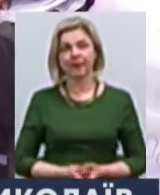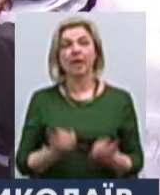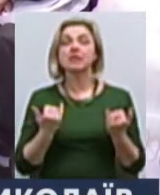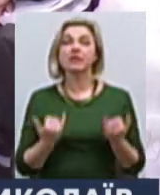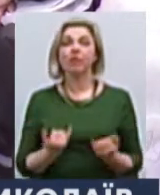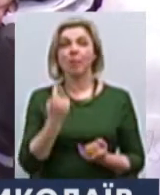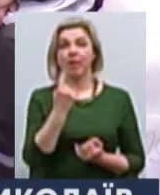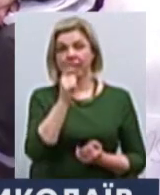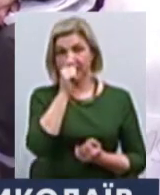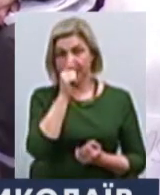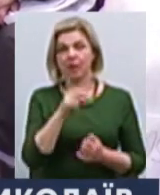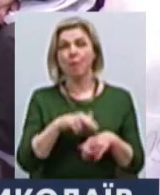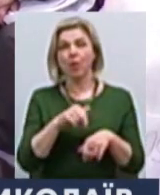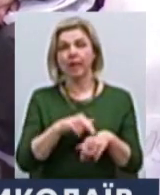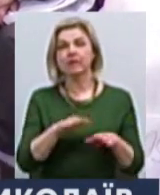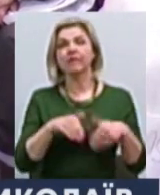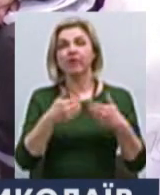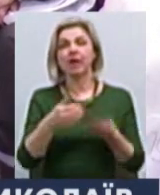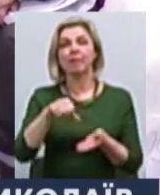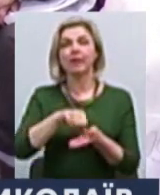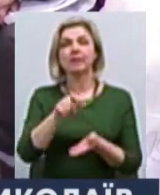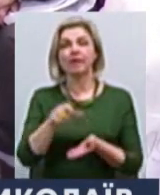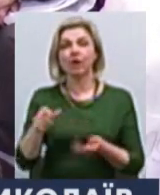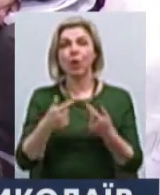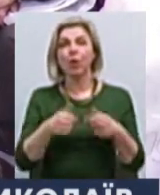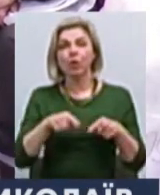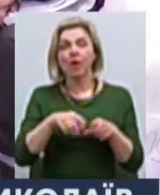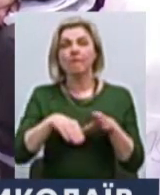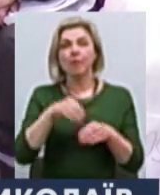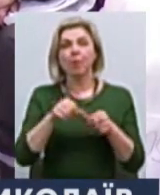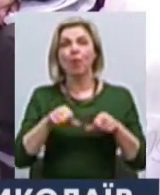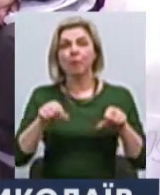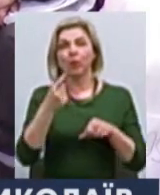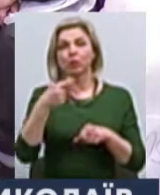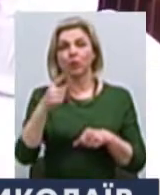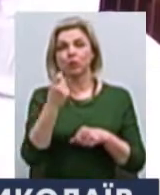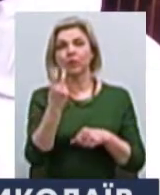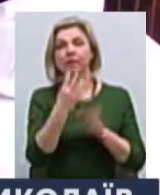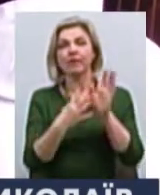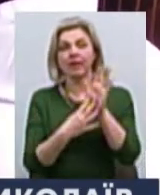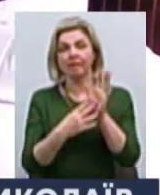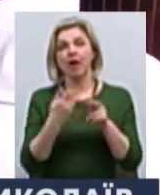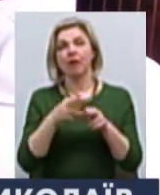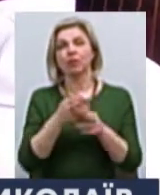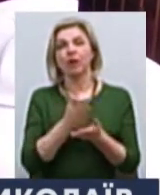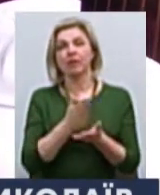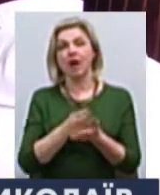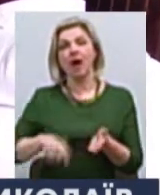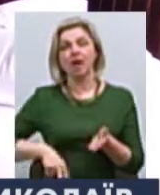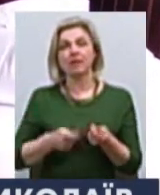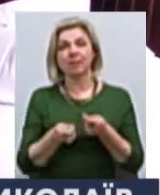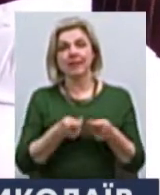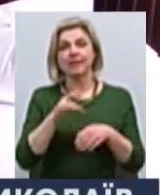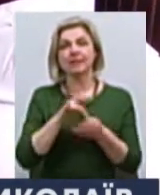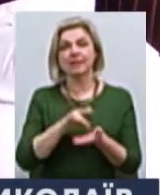Сьогодні, 1 квітня, до поліції звернулись представники окружної виборчої комісії номер 129, що розташована в адміністрації